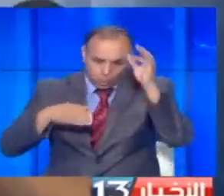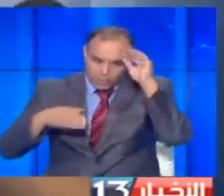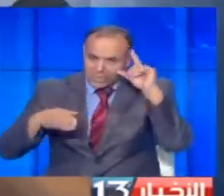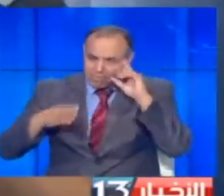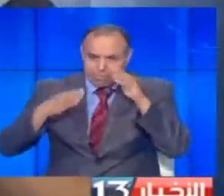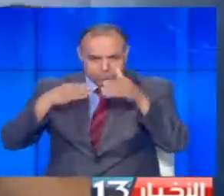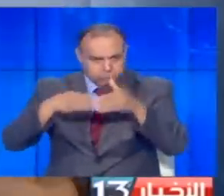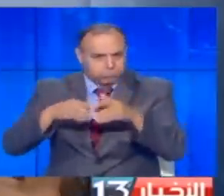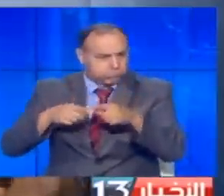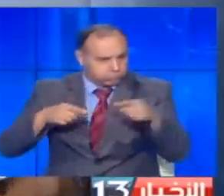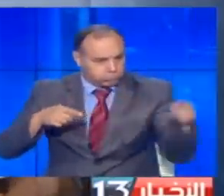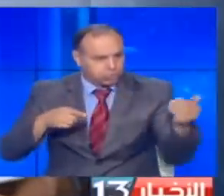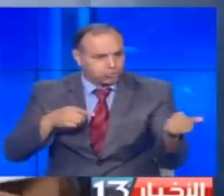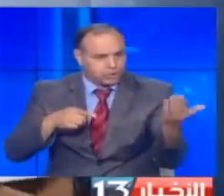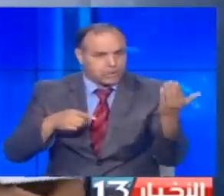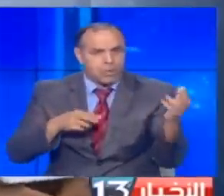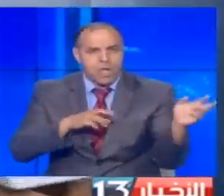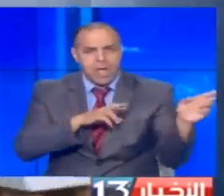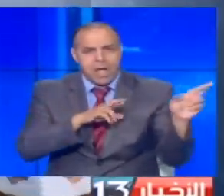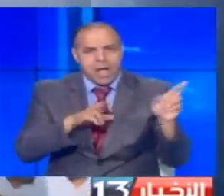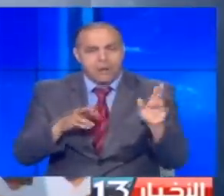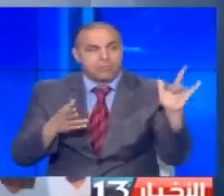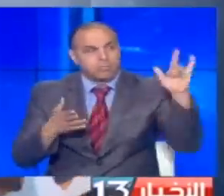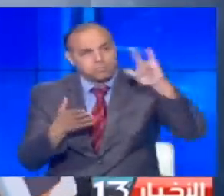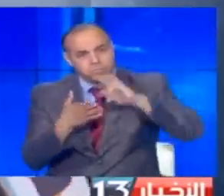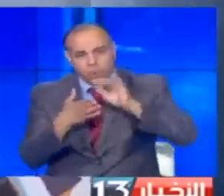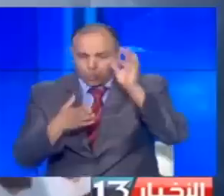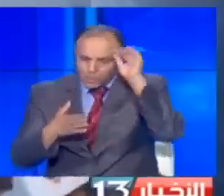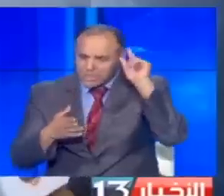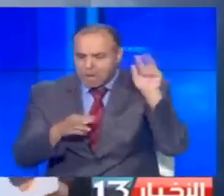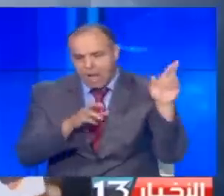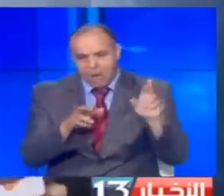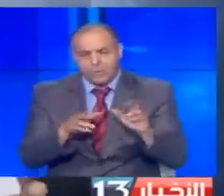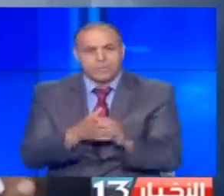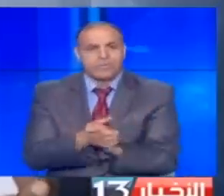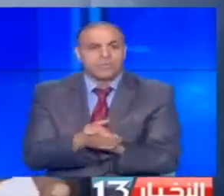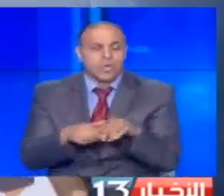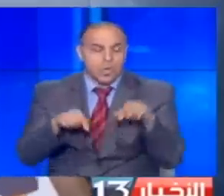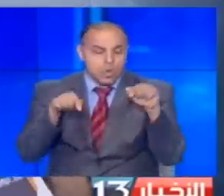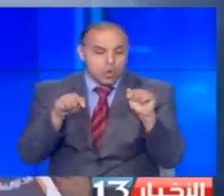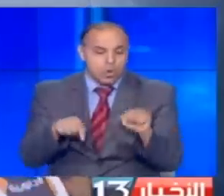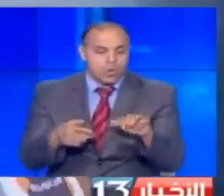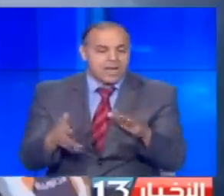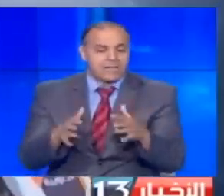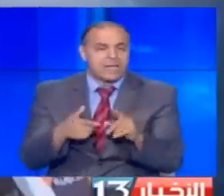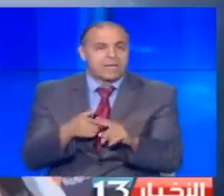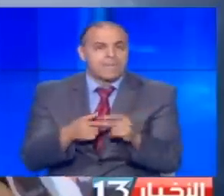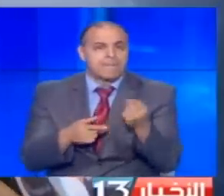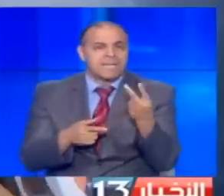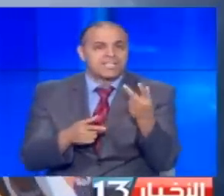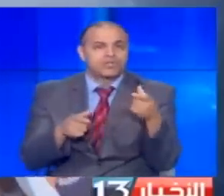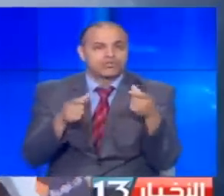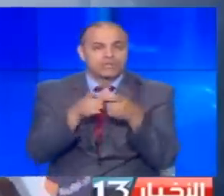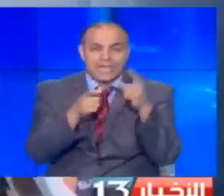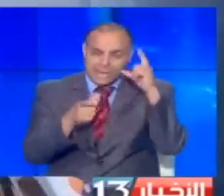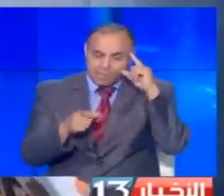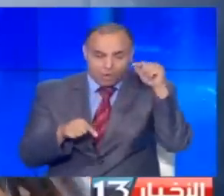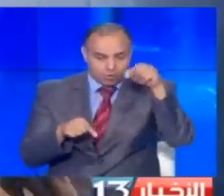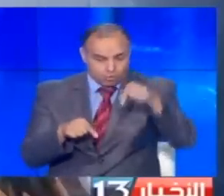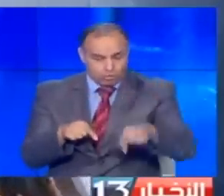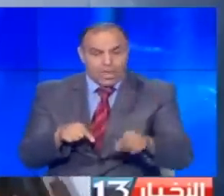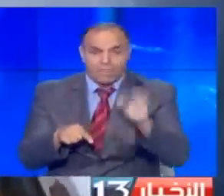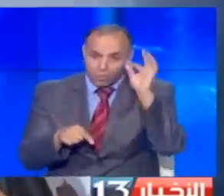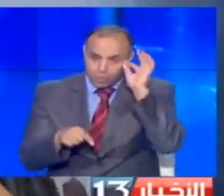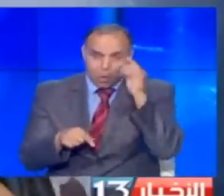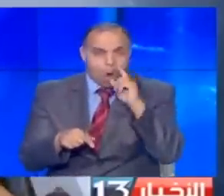وليبيا امكانيه عوده الخط الجوي بين تونس وليبيا واليوم هناك تقريبا اكثر من مائتين مؤسسه ليبيه حاضره في